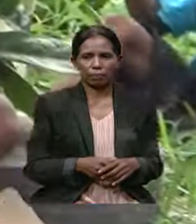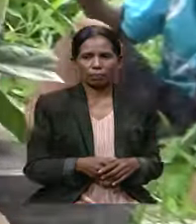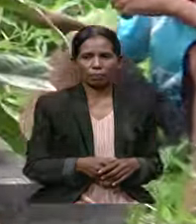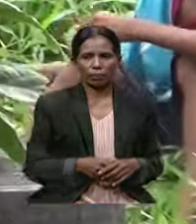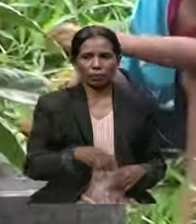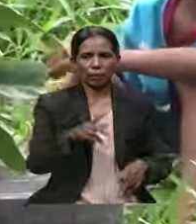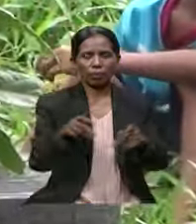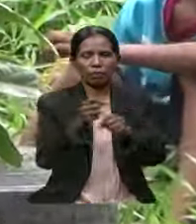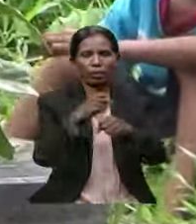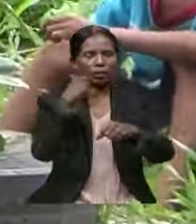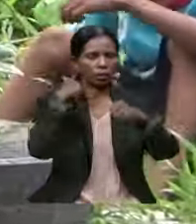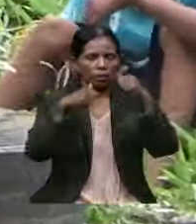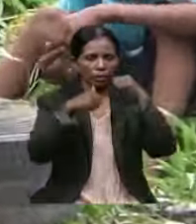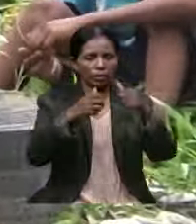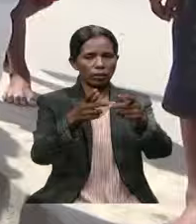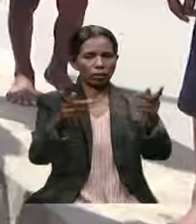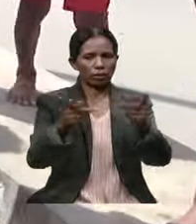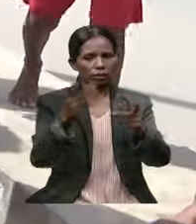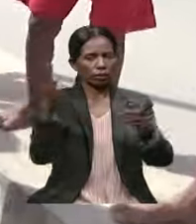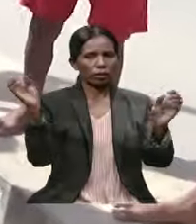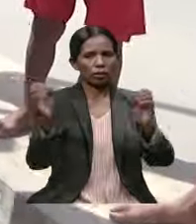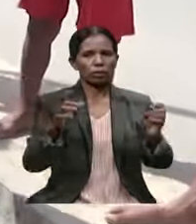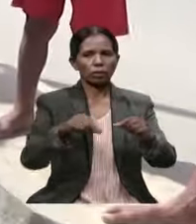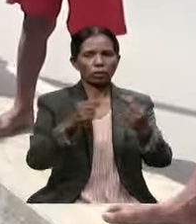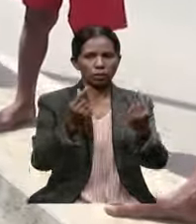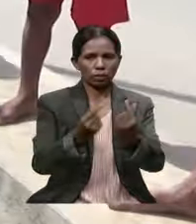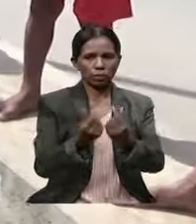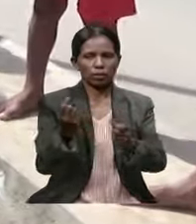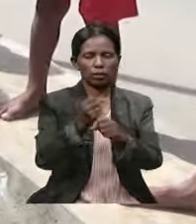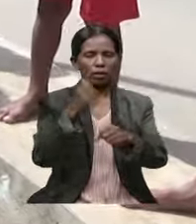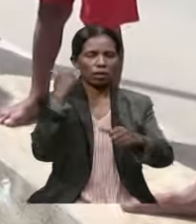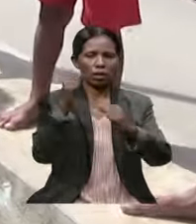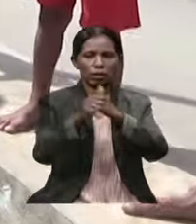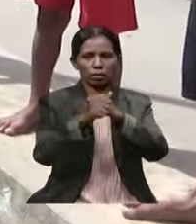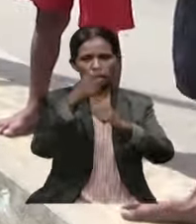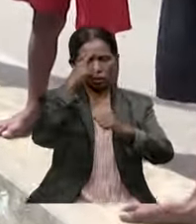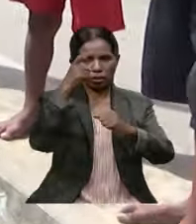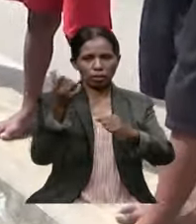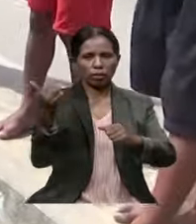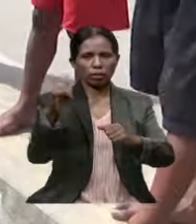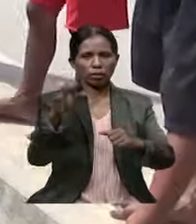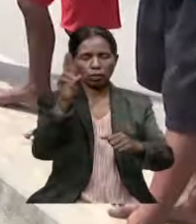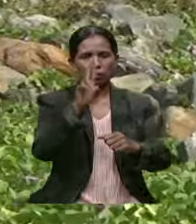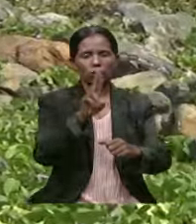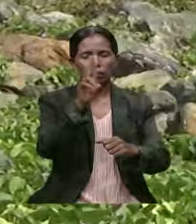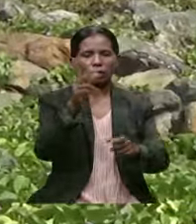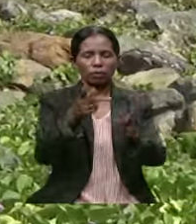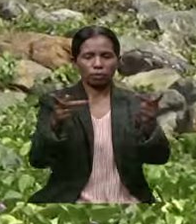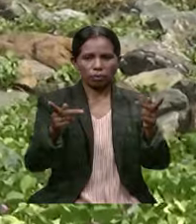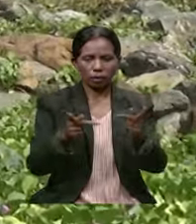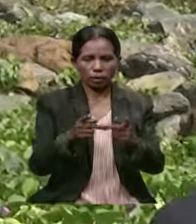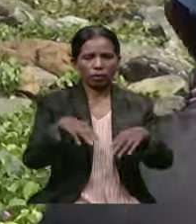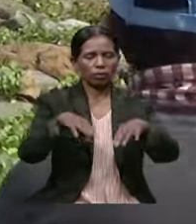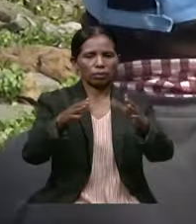Komunidade nebe halau atividade negosio e fatin refere lamenta ho equipa conjunta nia asaun ne tamba durante ne sira uja fatin refere ho di halau